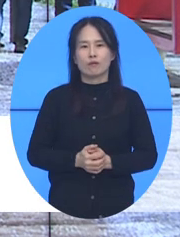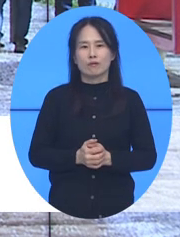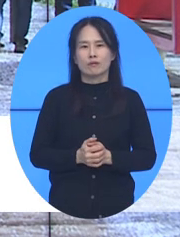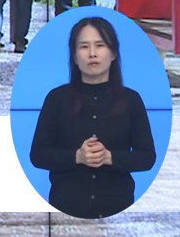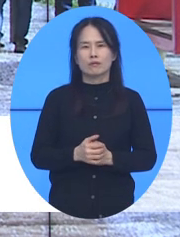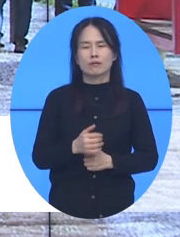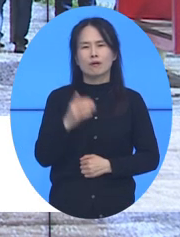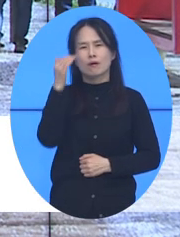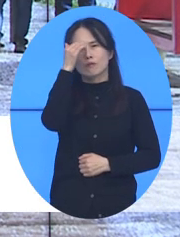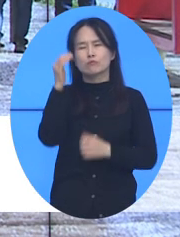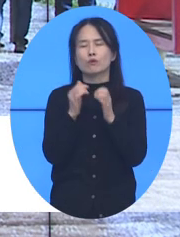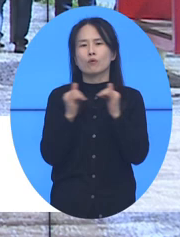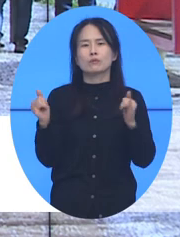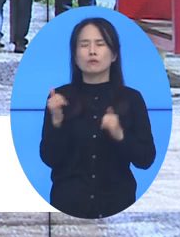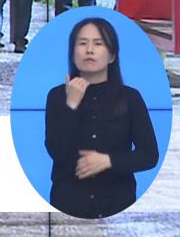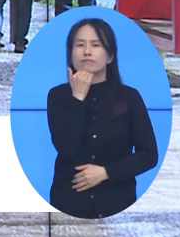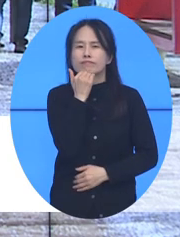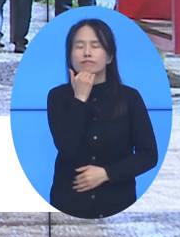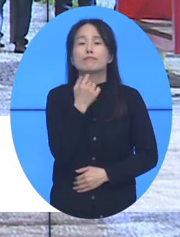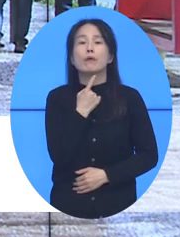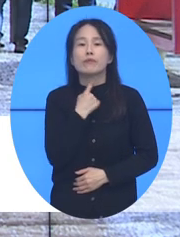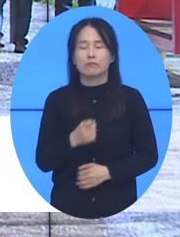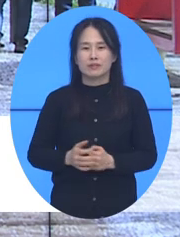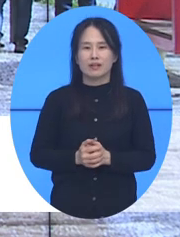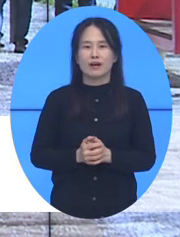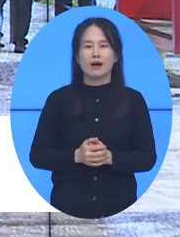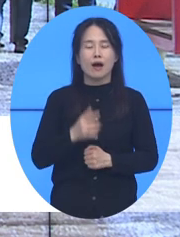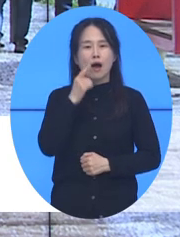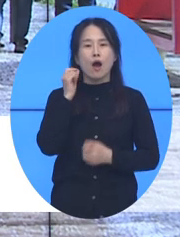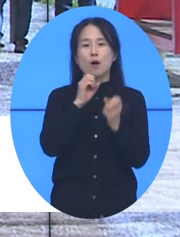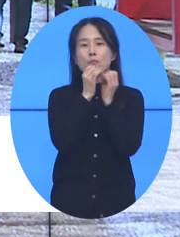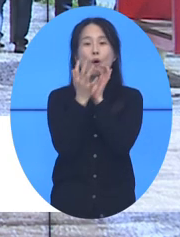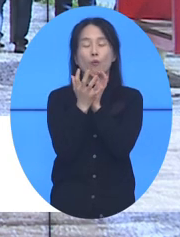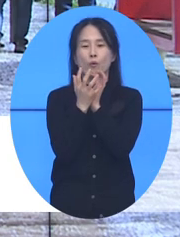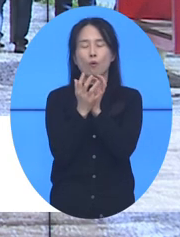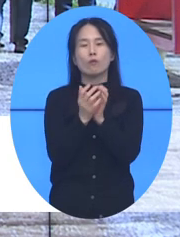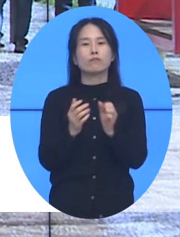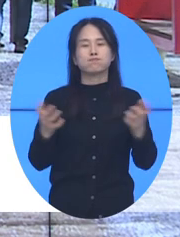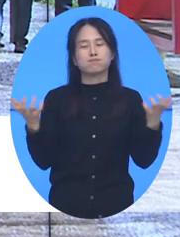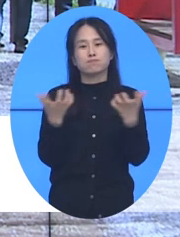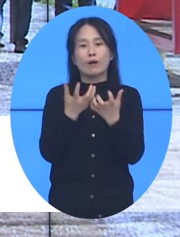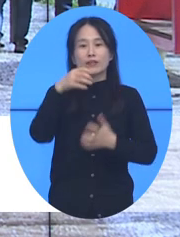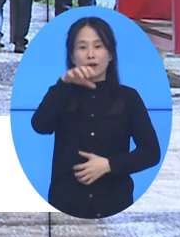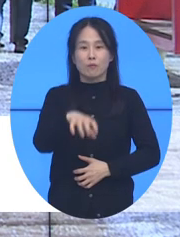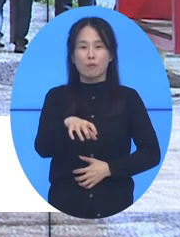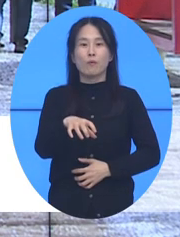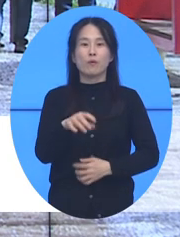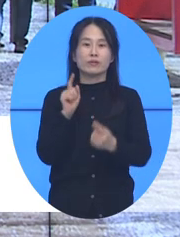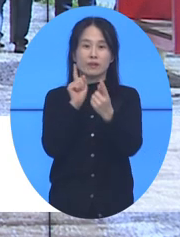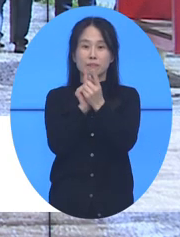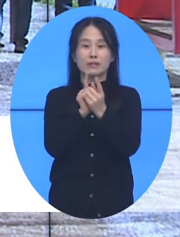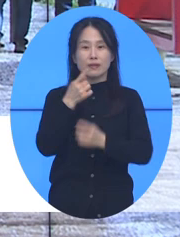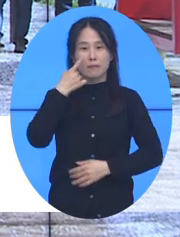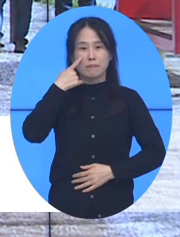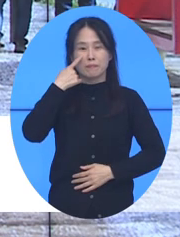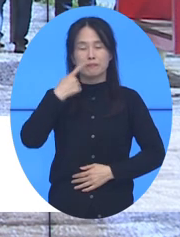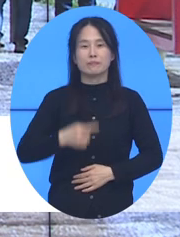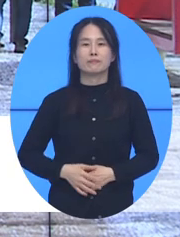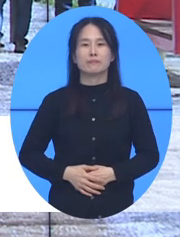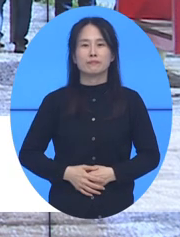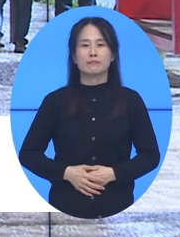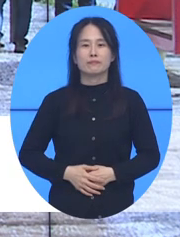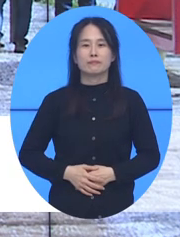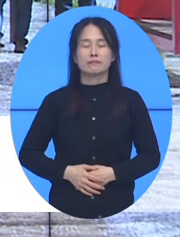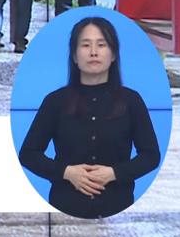완전체를 손꼽아 기다려 왔다는 것일 텐데요 이슬비 기자가 벚꽃이 날리는 삼남길에서 완수자를 만나고 왔습니다 함께